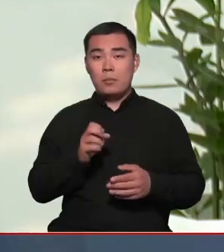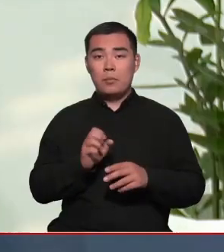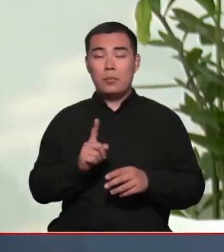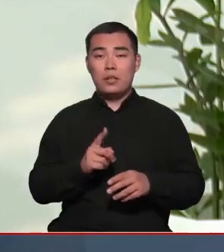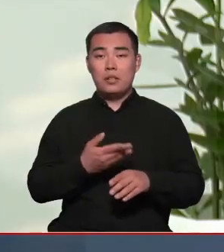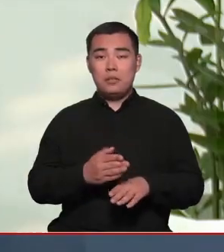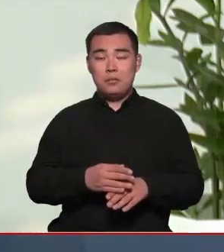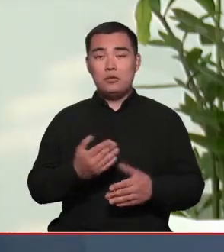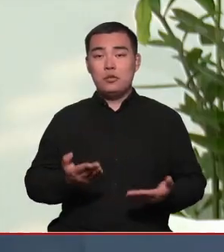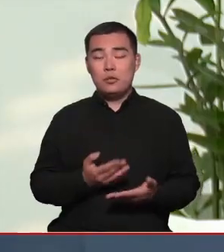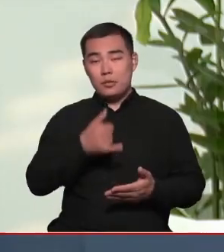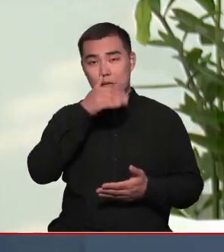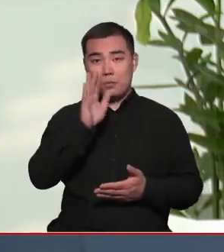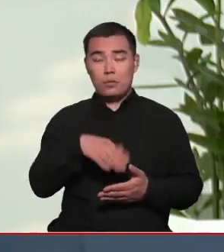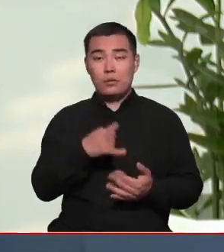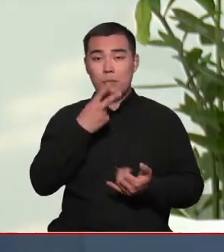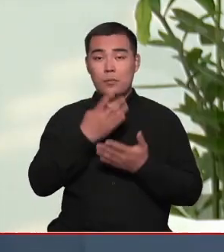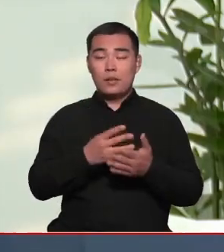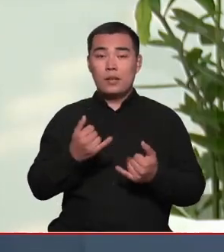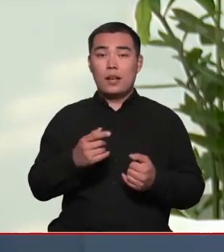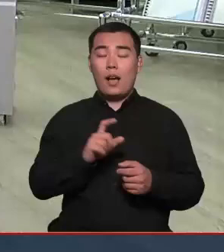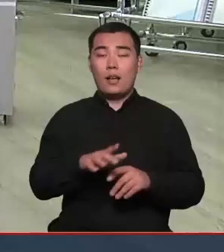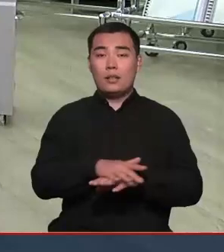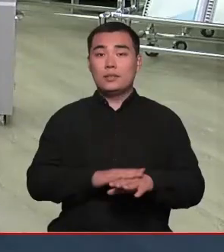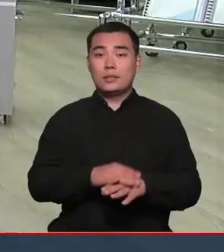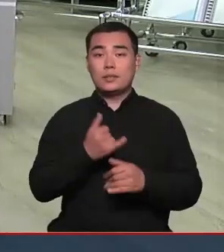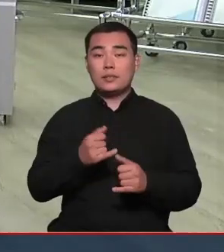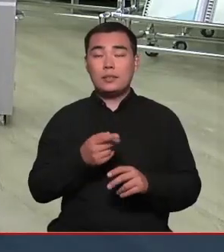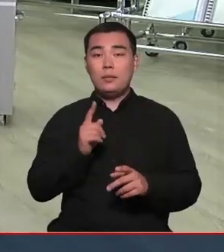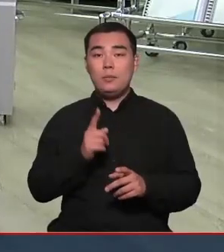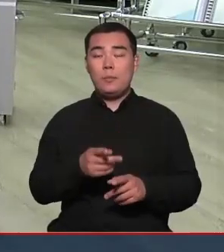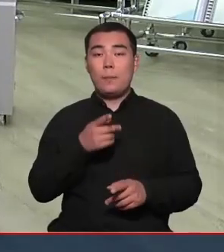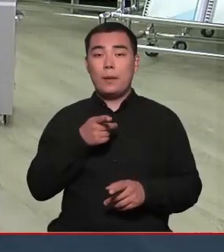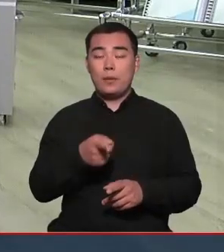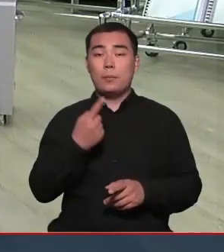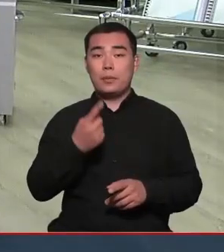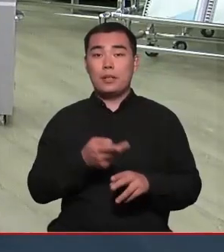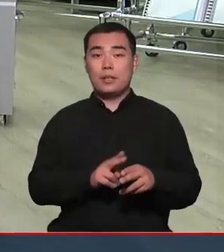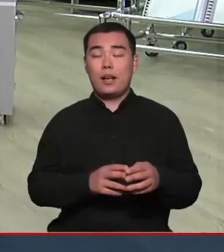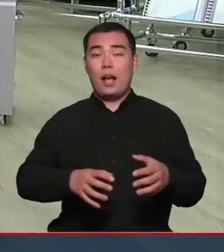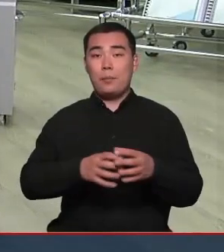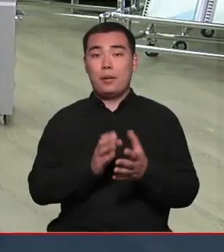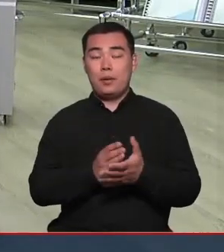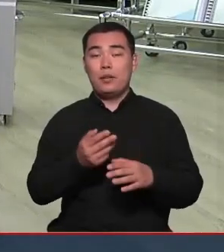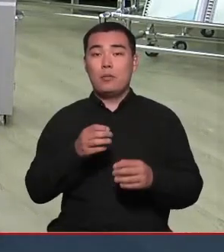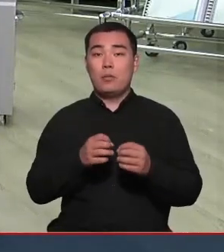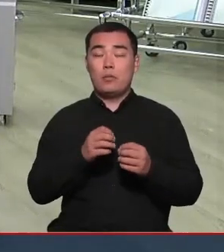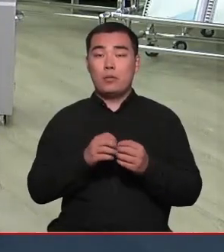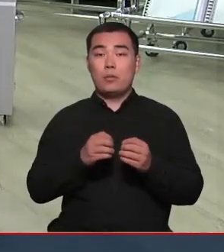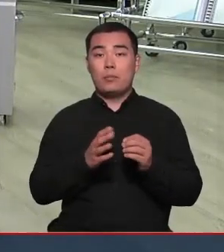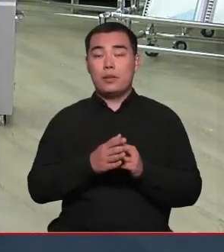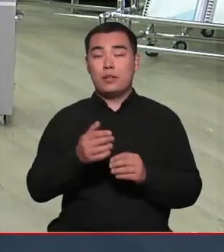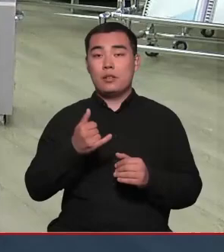Жалпы қазір жолаушылар тасымалымен Қазақстан темір жолына қарайтын 11 жекеменшік компания айналысады екен. Олар 10-15 жылға келісім